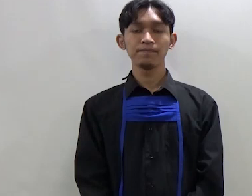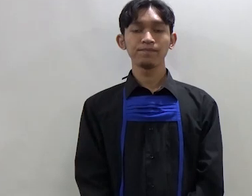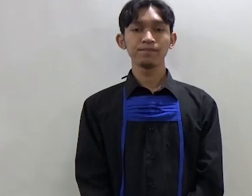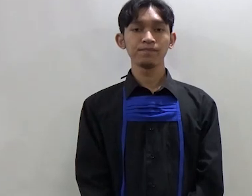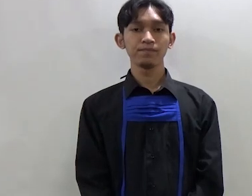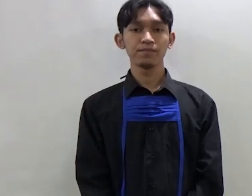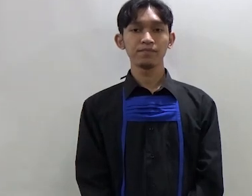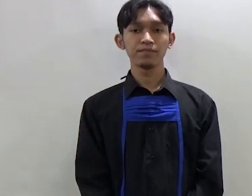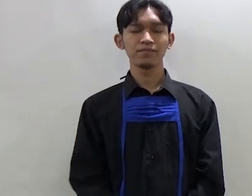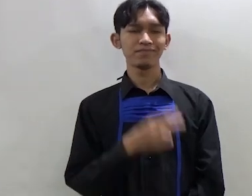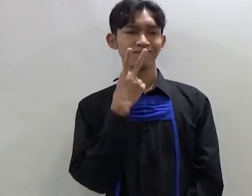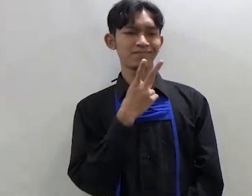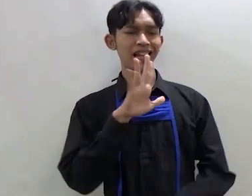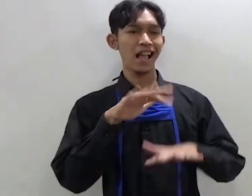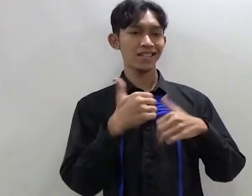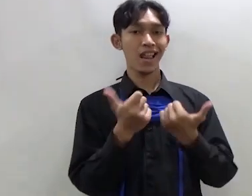93 orang meninggal.